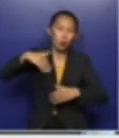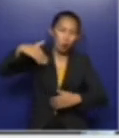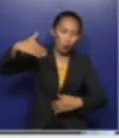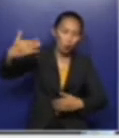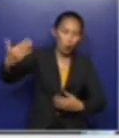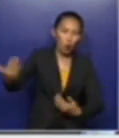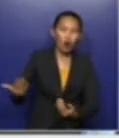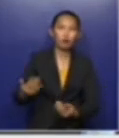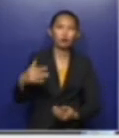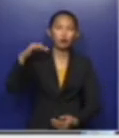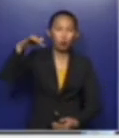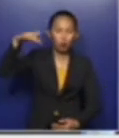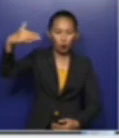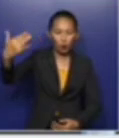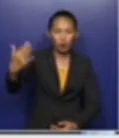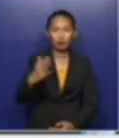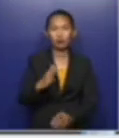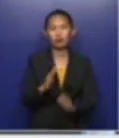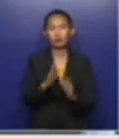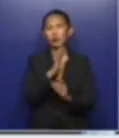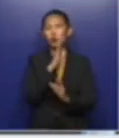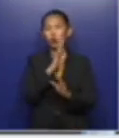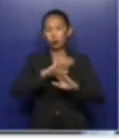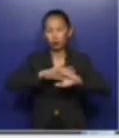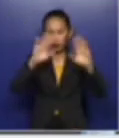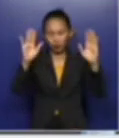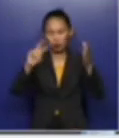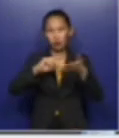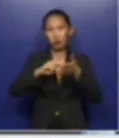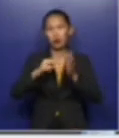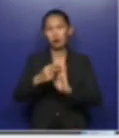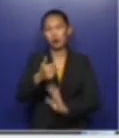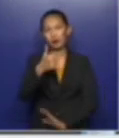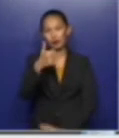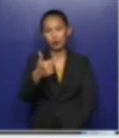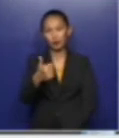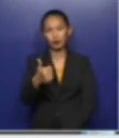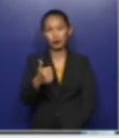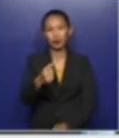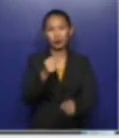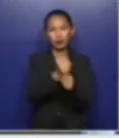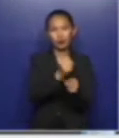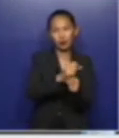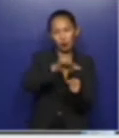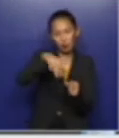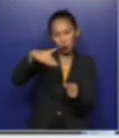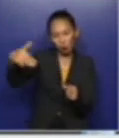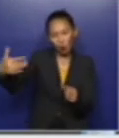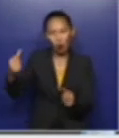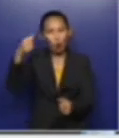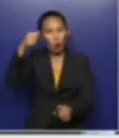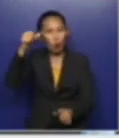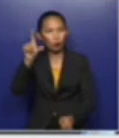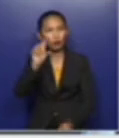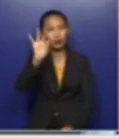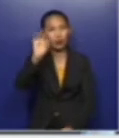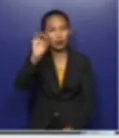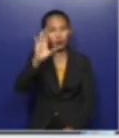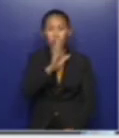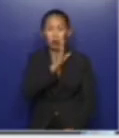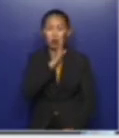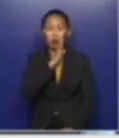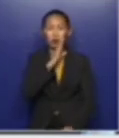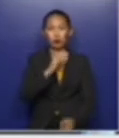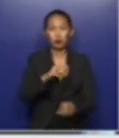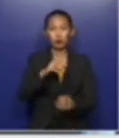ก.ฉุกเฉินและมีผลการใช้อีก90วันนะท่านประธานครับหลังจากพ.ร.ก.ฉุกเฉินห